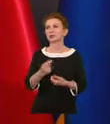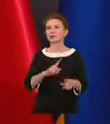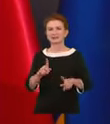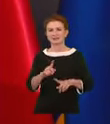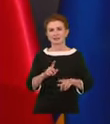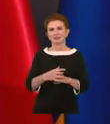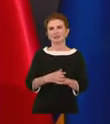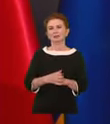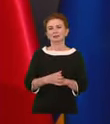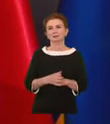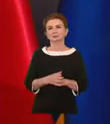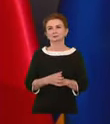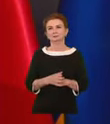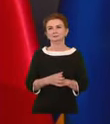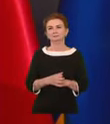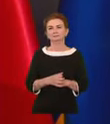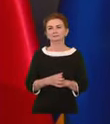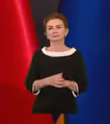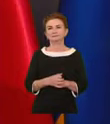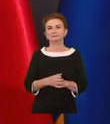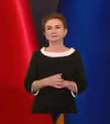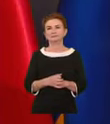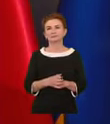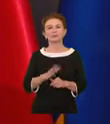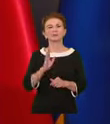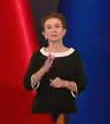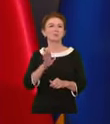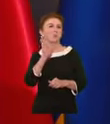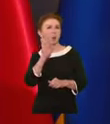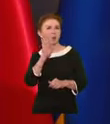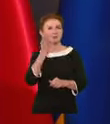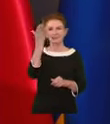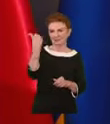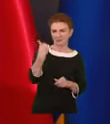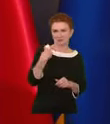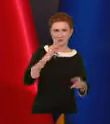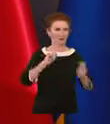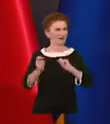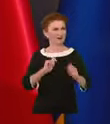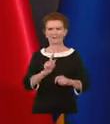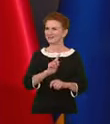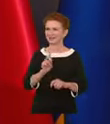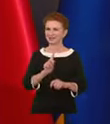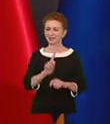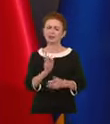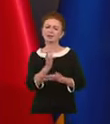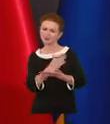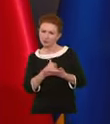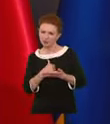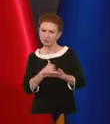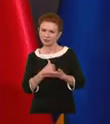że będziemy tak spędzali wakacje, jakie spędzaliśmy kiedyś. Ale pewne obszary będą mogły